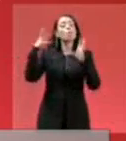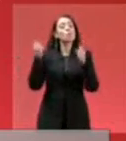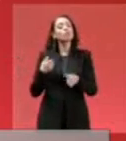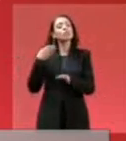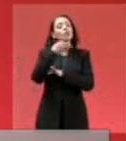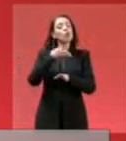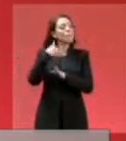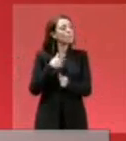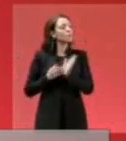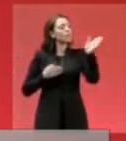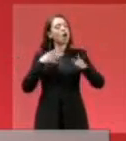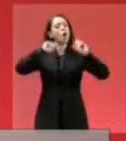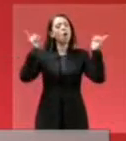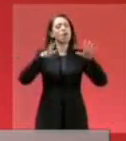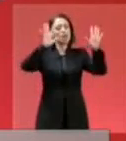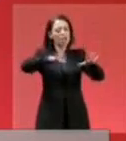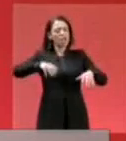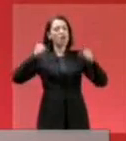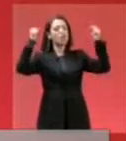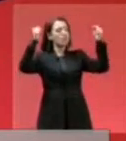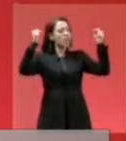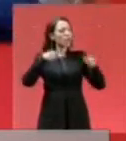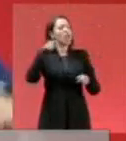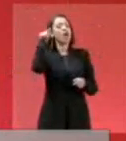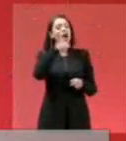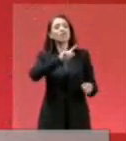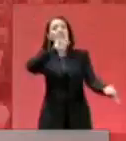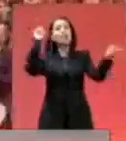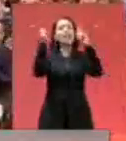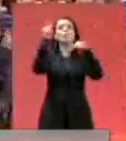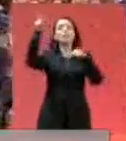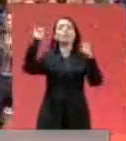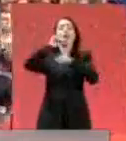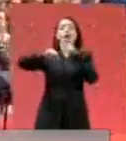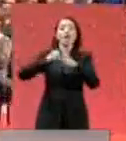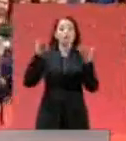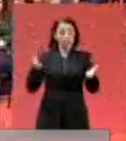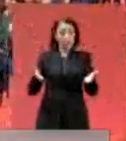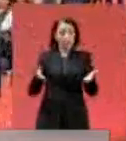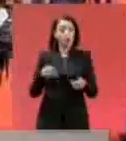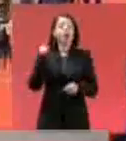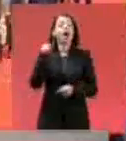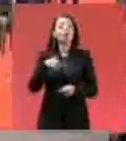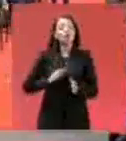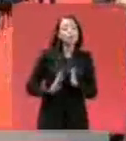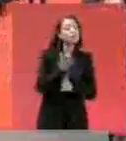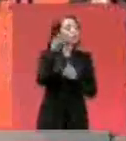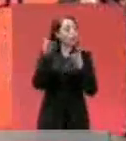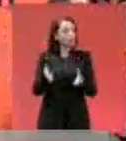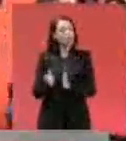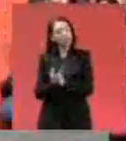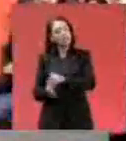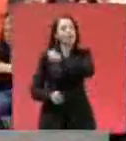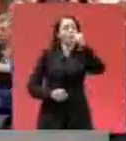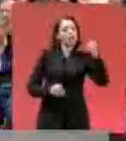κάθε Σαββατοκύριακο και διαδηλώνουν για τη μεγάλη αυτή απειλή της κλιματικής αλλαγής. Είναι λοιπόν οι δυνάμεις της προόδου, οι δυνάμεις της